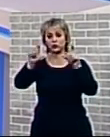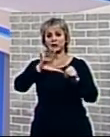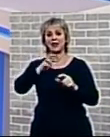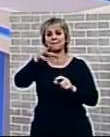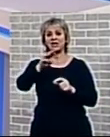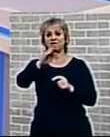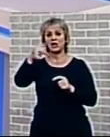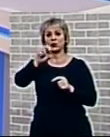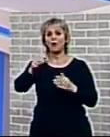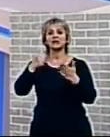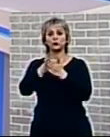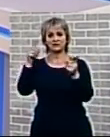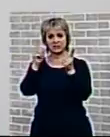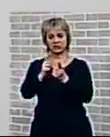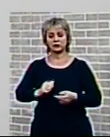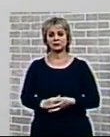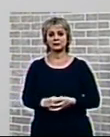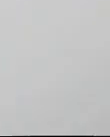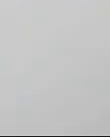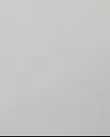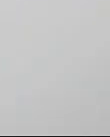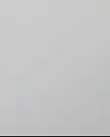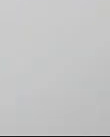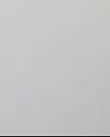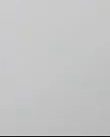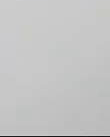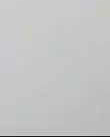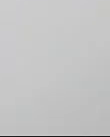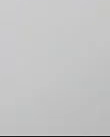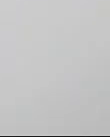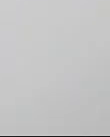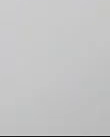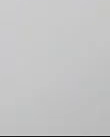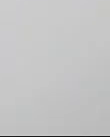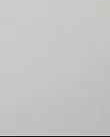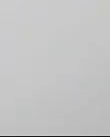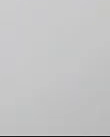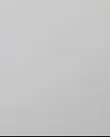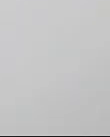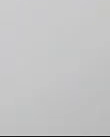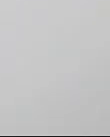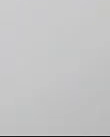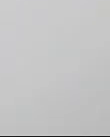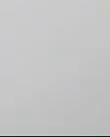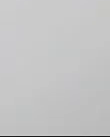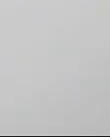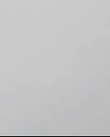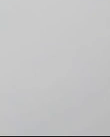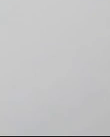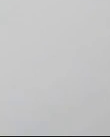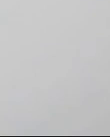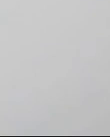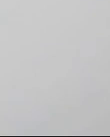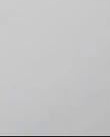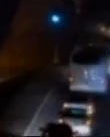Мария Филинкова. До встречи. Одежда ведущим предоставлена магазином модной женской одежды «Серженетти».